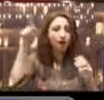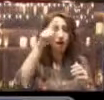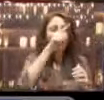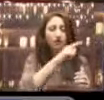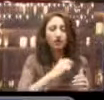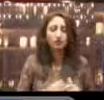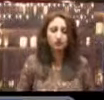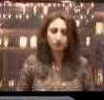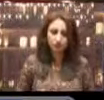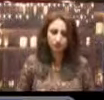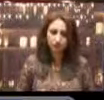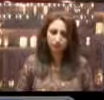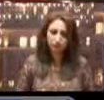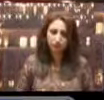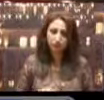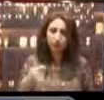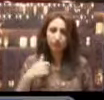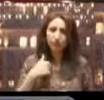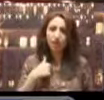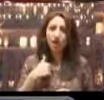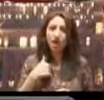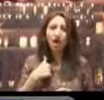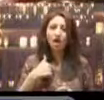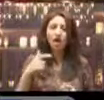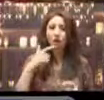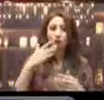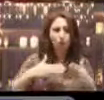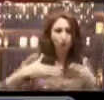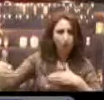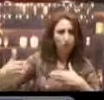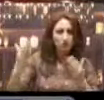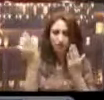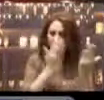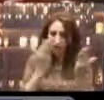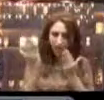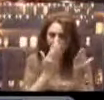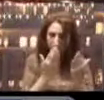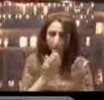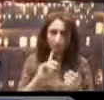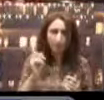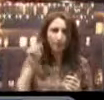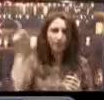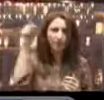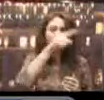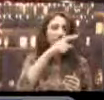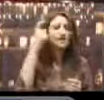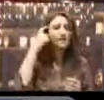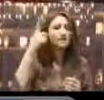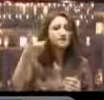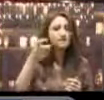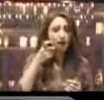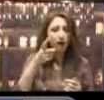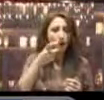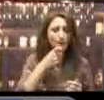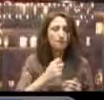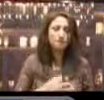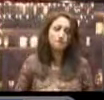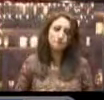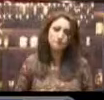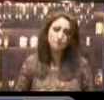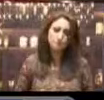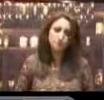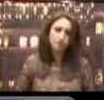يعني انا ضد تماما كمان عزله العلم زي ما بيقولوا، يعني ان هم كام واحد اللي فاهمين. دكتور مشرفه كان بيقول دايما